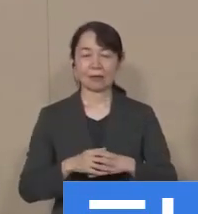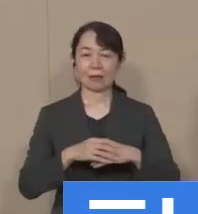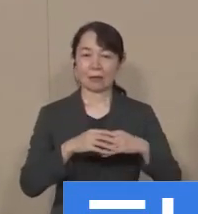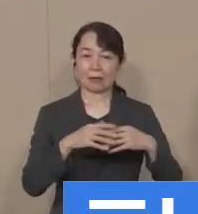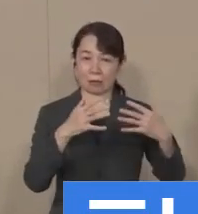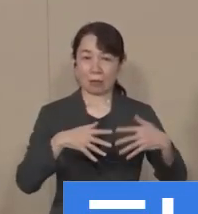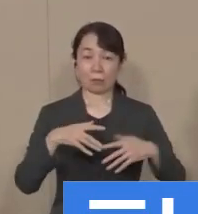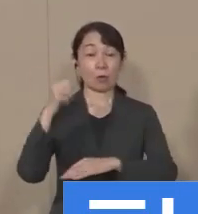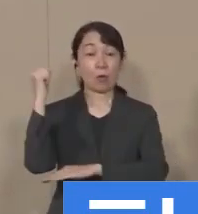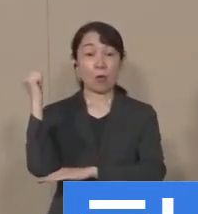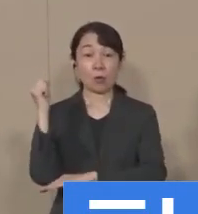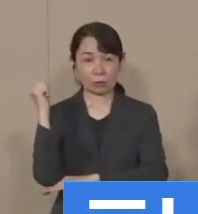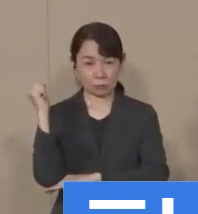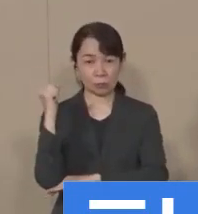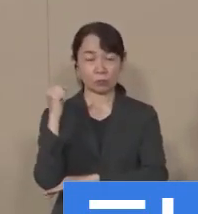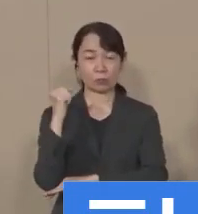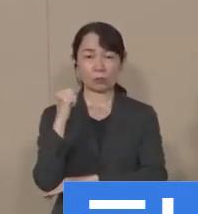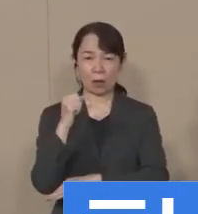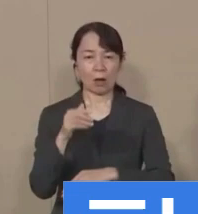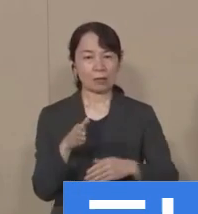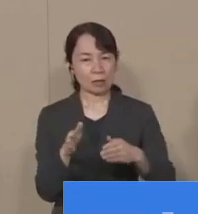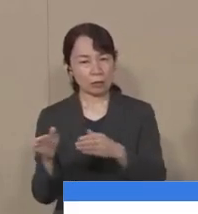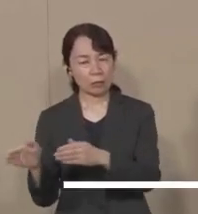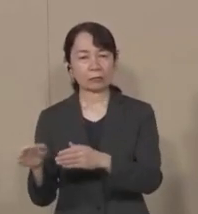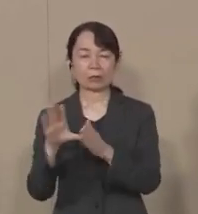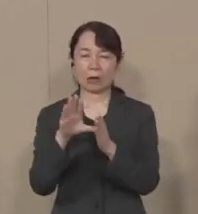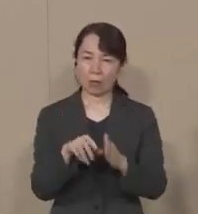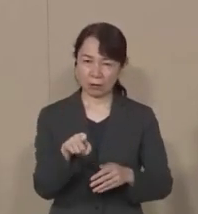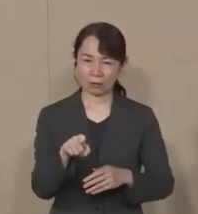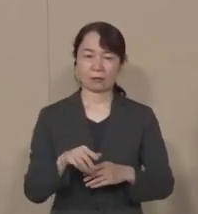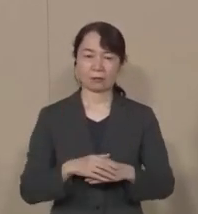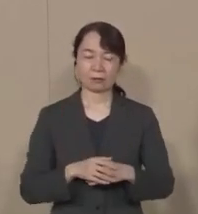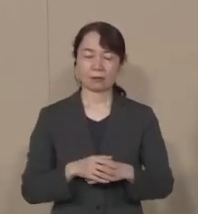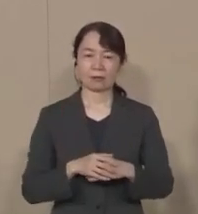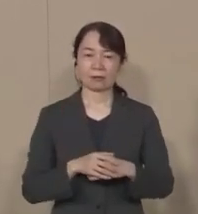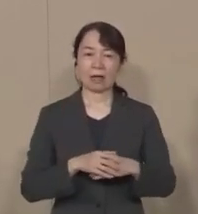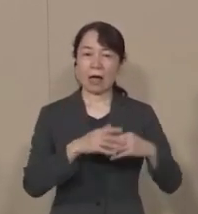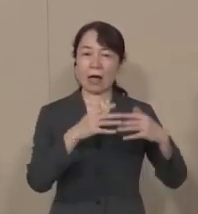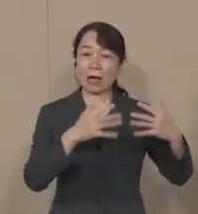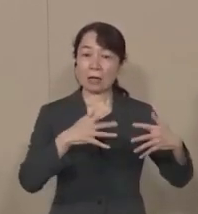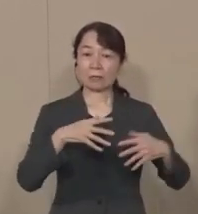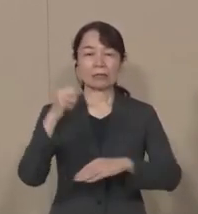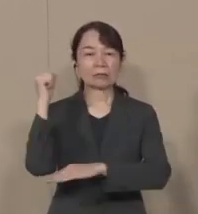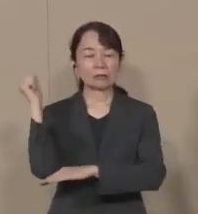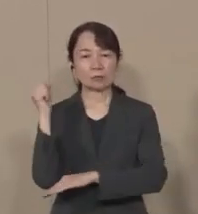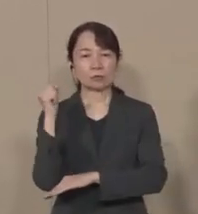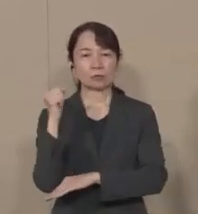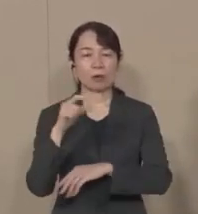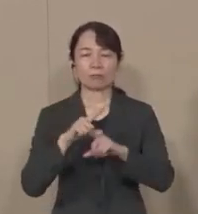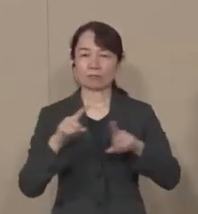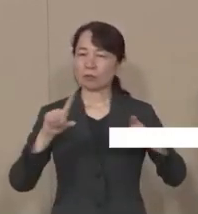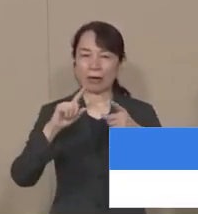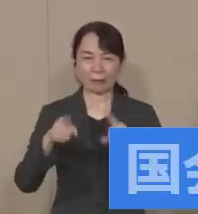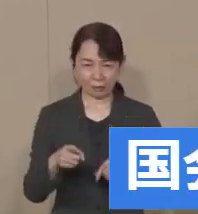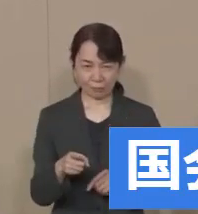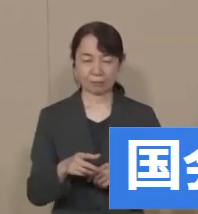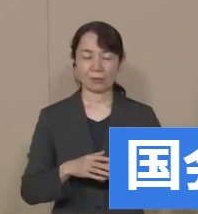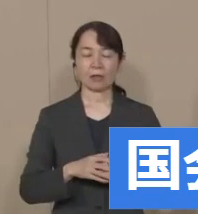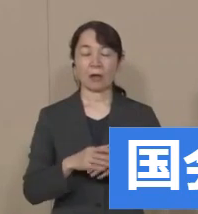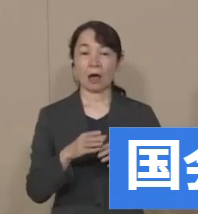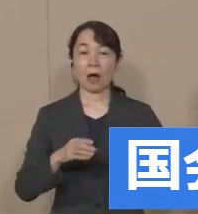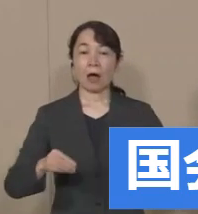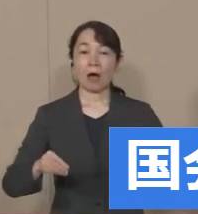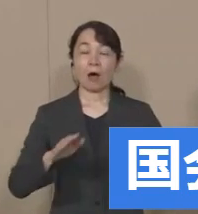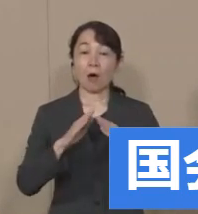は偏っていて異常ですテレビと新聞は異常です国会議員と